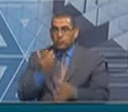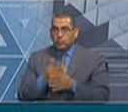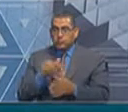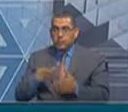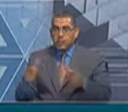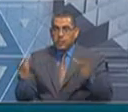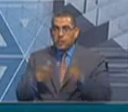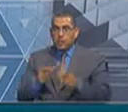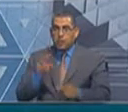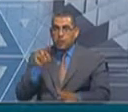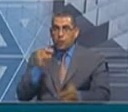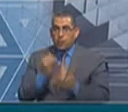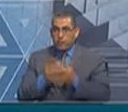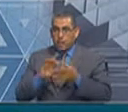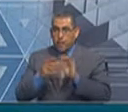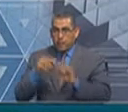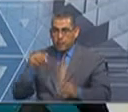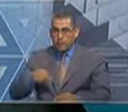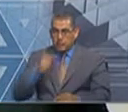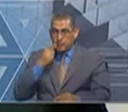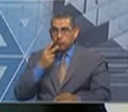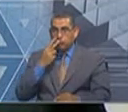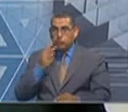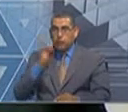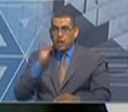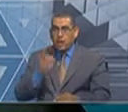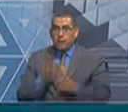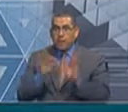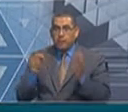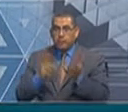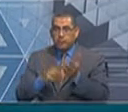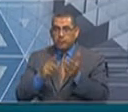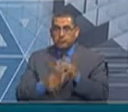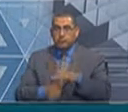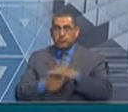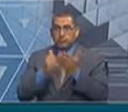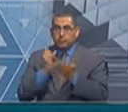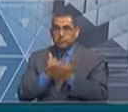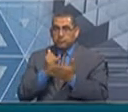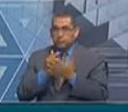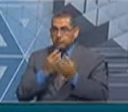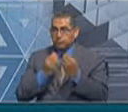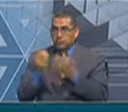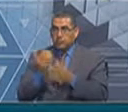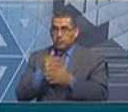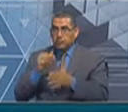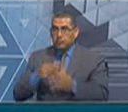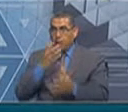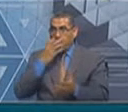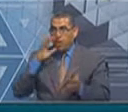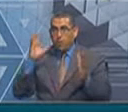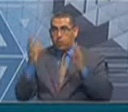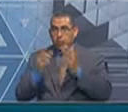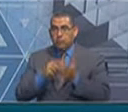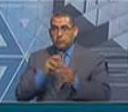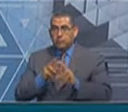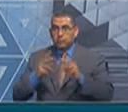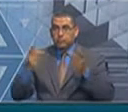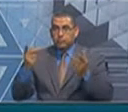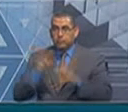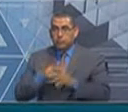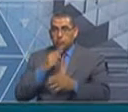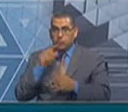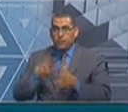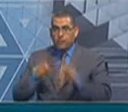اجتماعات الجمعية هذا العام ستشهد أيضا عدة قمم افتراضية بشأن المناخ والتنوع البيولوجي